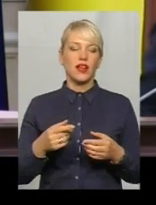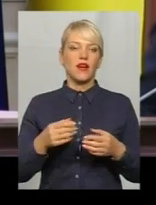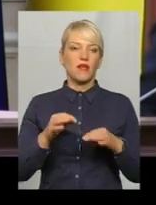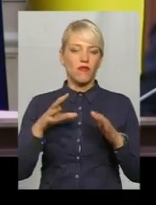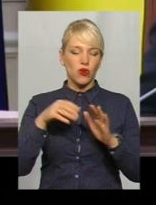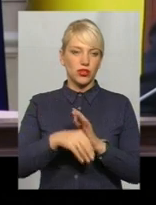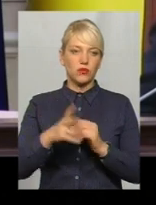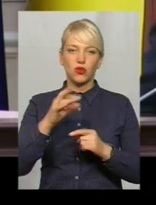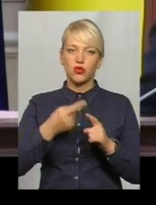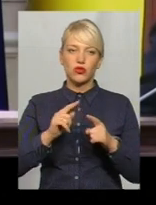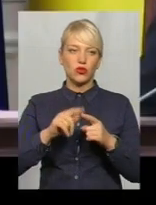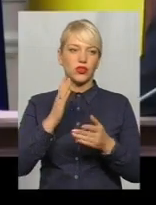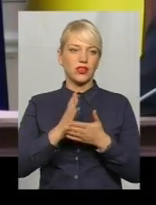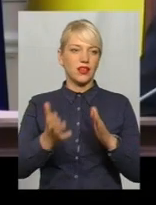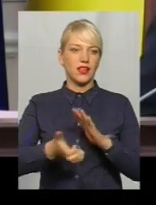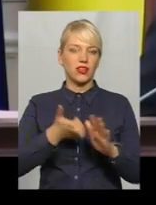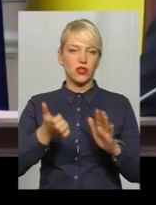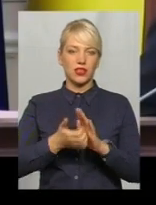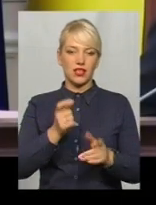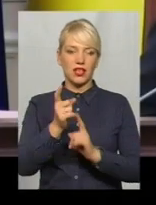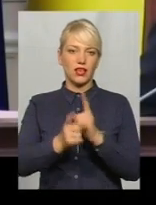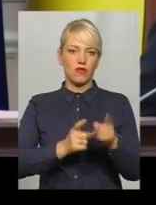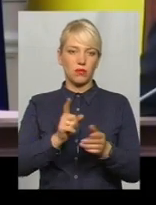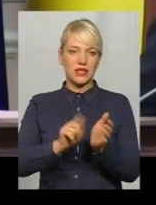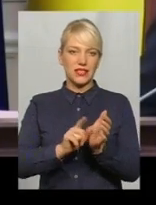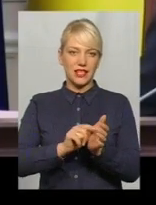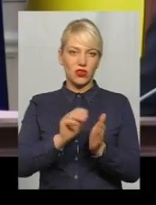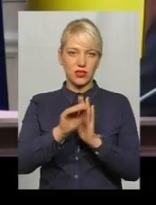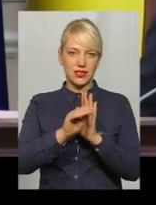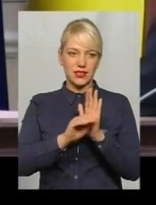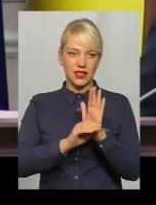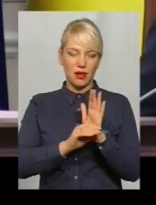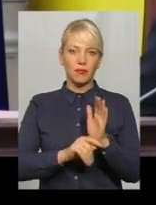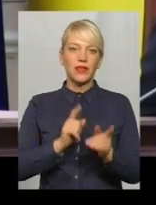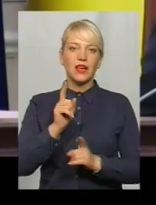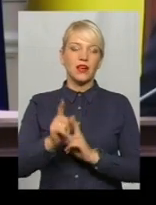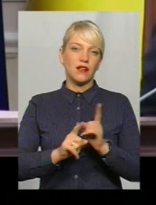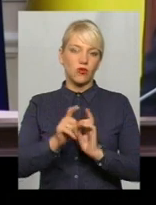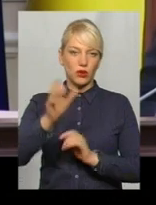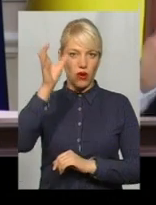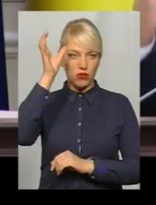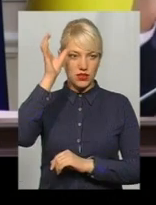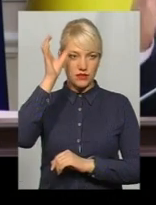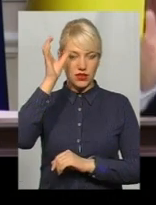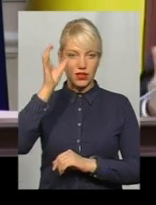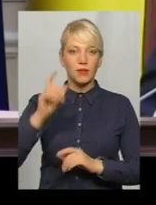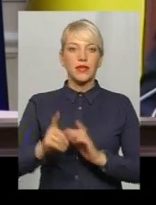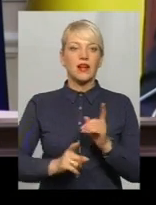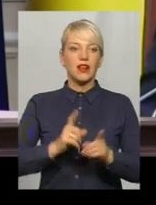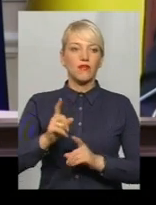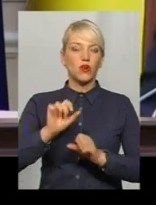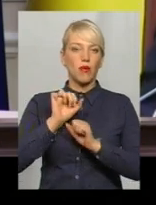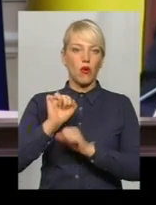цього є недостатньо. Реформа пенсійної системи. Реформа освіти, реформа охорони